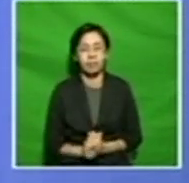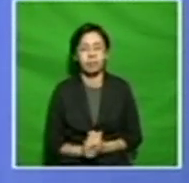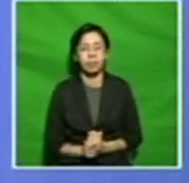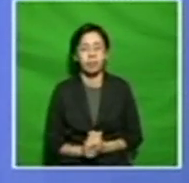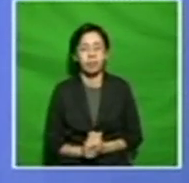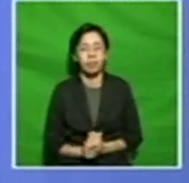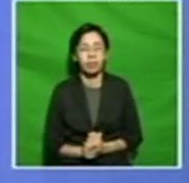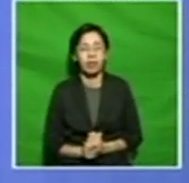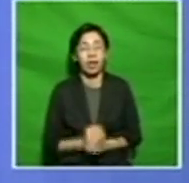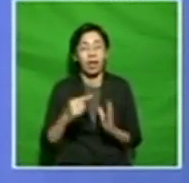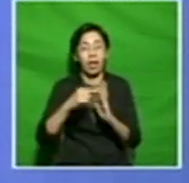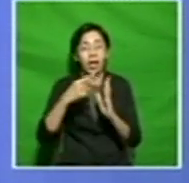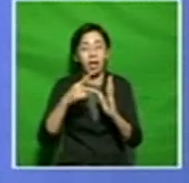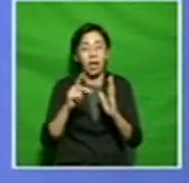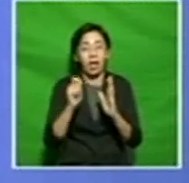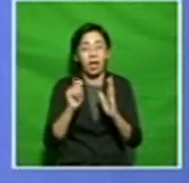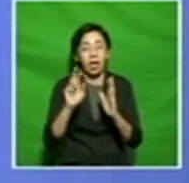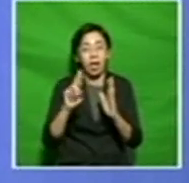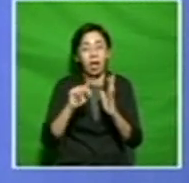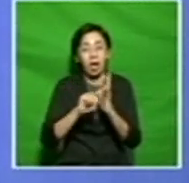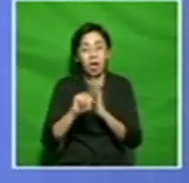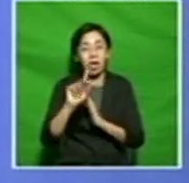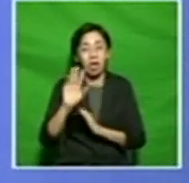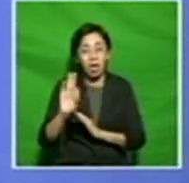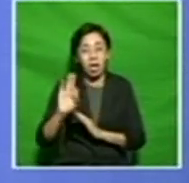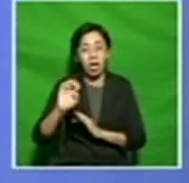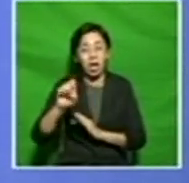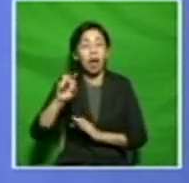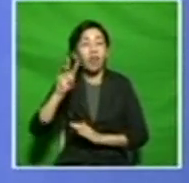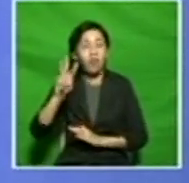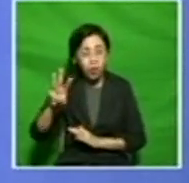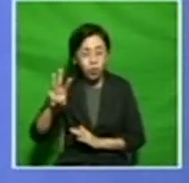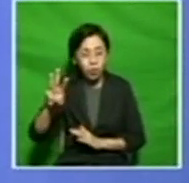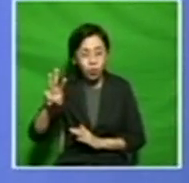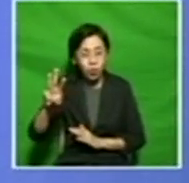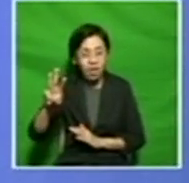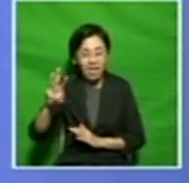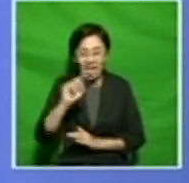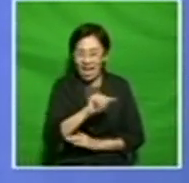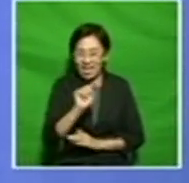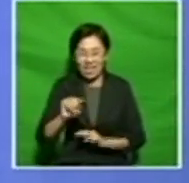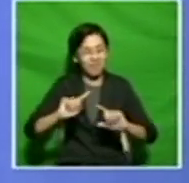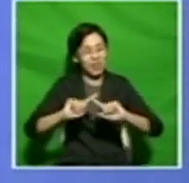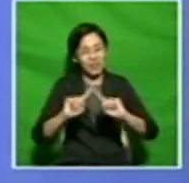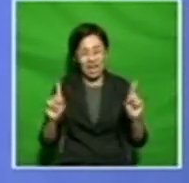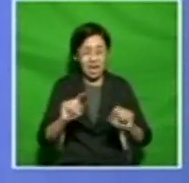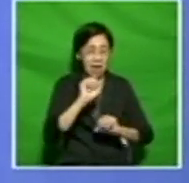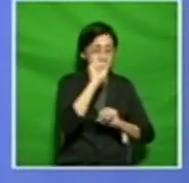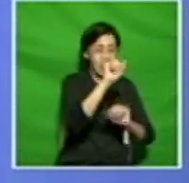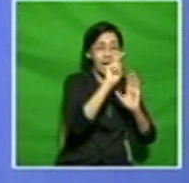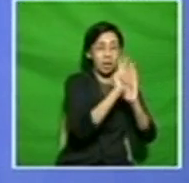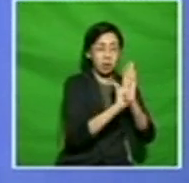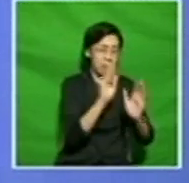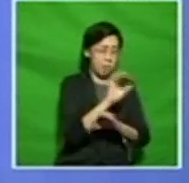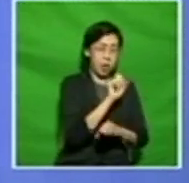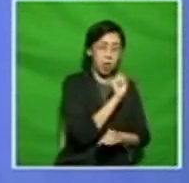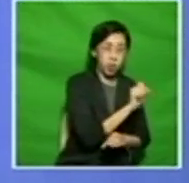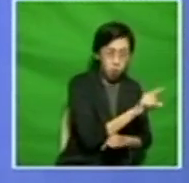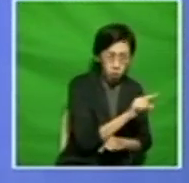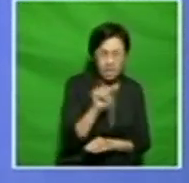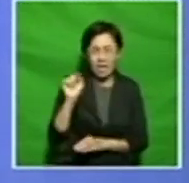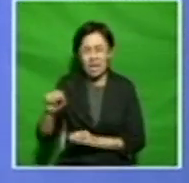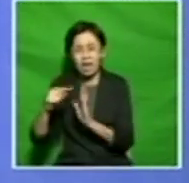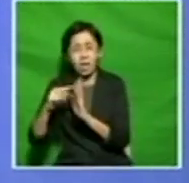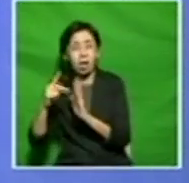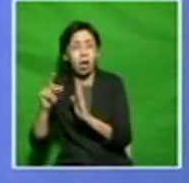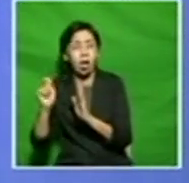เคอร์ฟิวกับการประกาศสถานการณ์ฉุกเฉินไม่ใช่เรื่องเดียวกันเพียงแต่การประกาศสถานการณ์